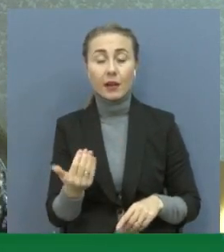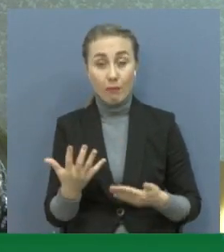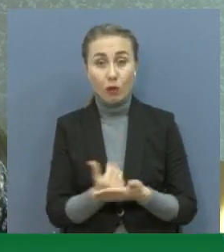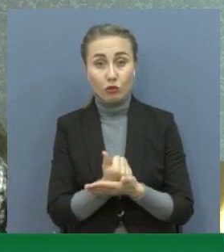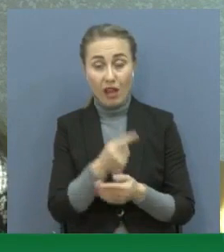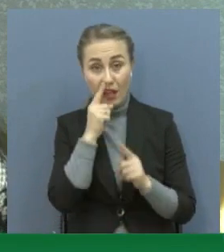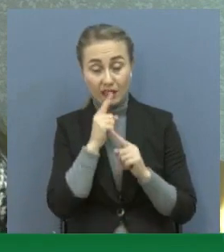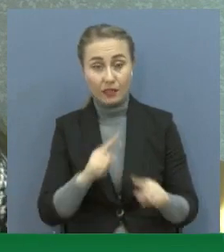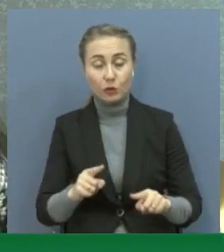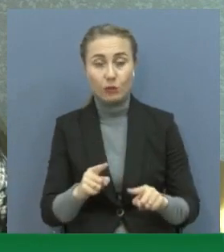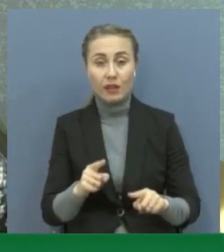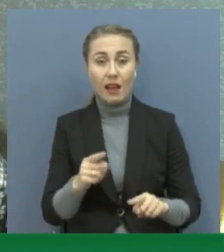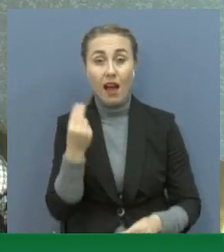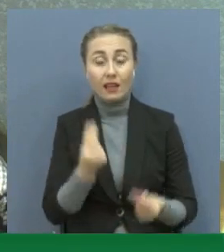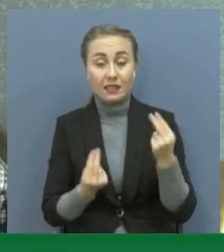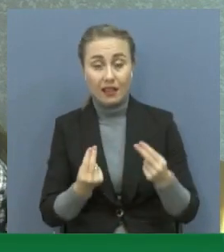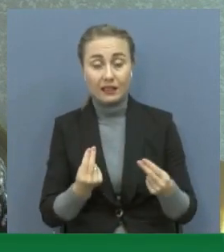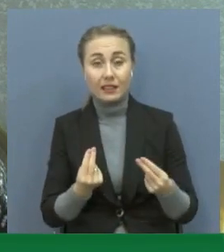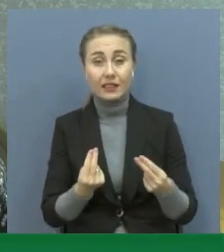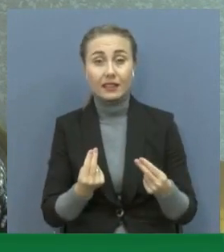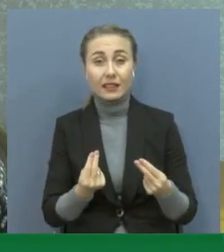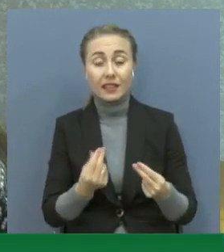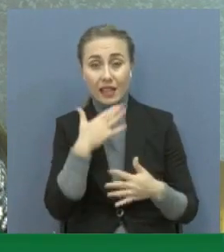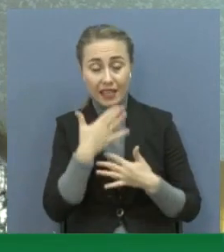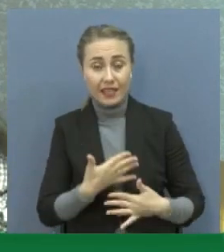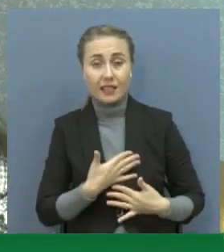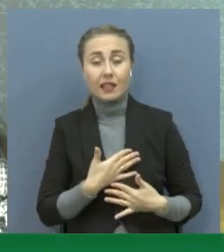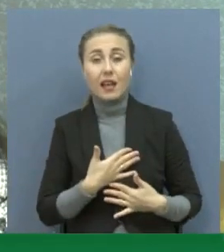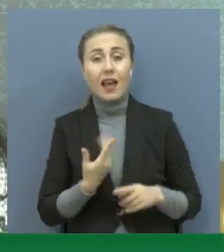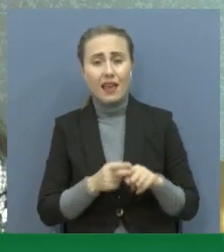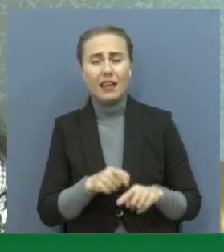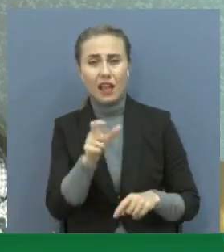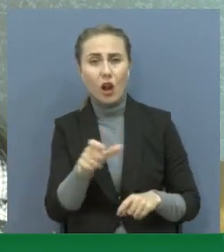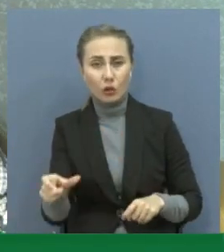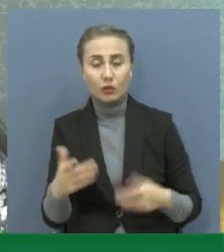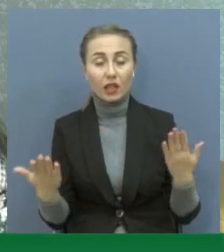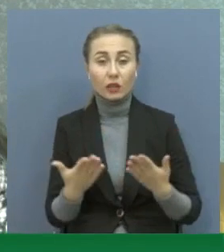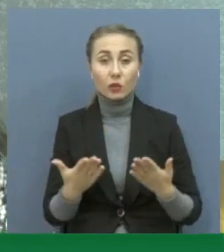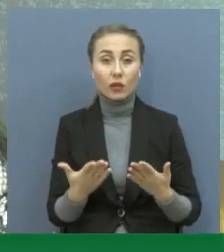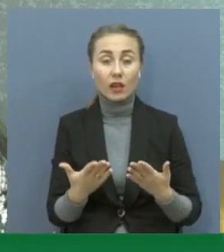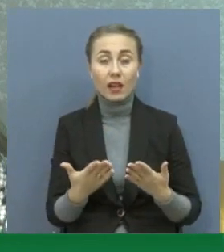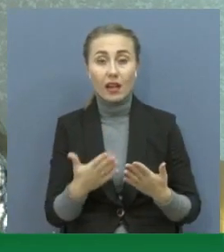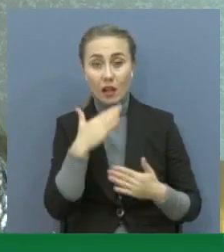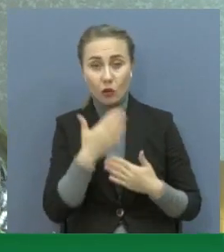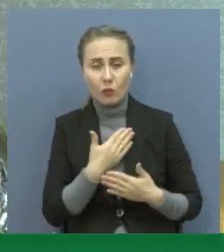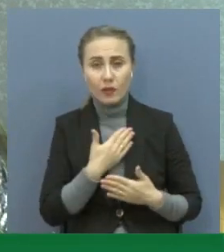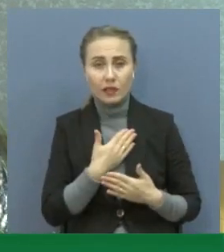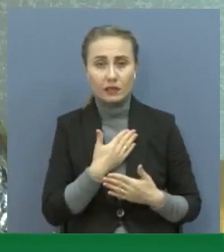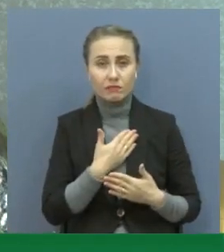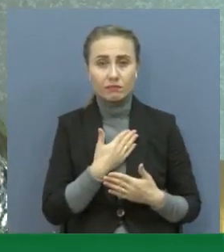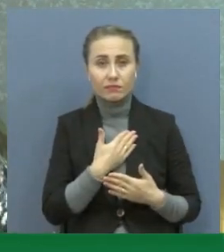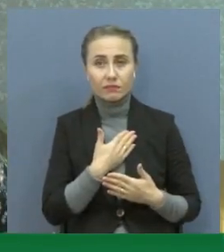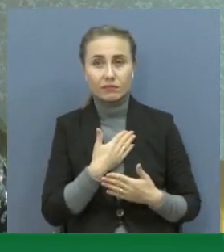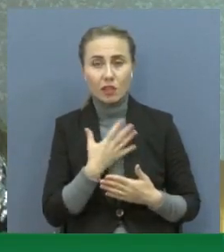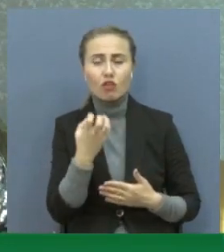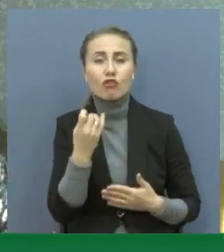получается, особенностей азартных игр. Это люди, которые подвержены к азарту для того, чтобы